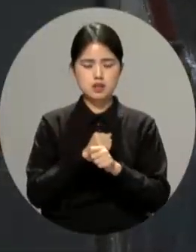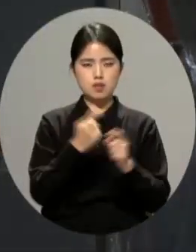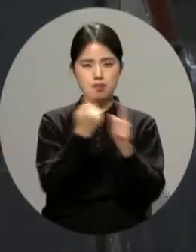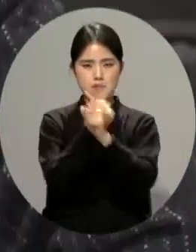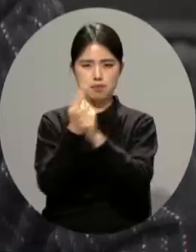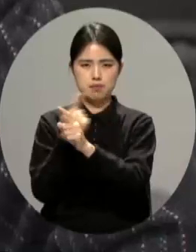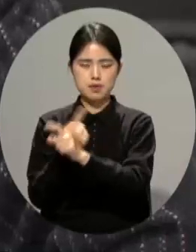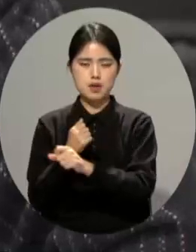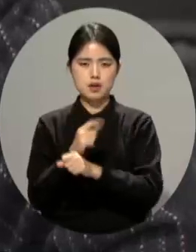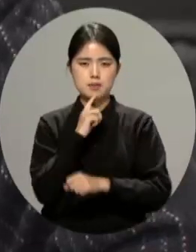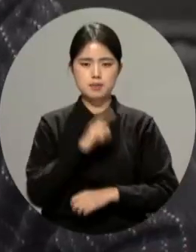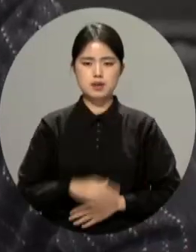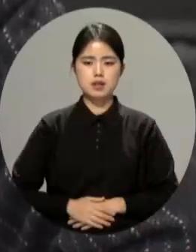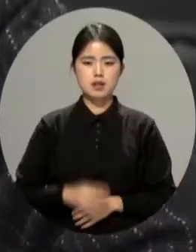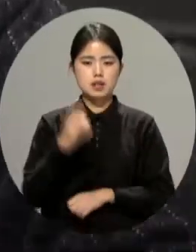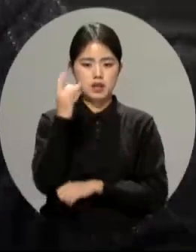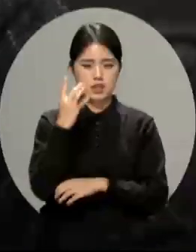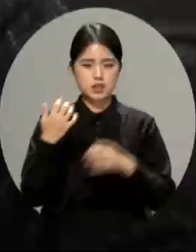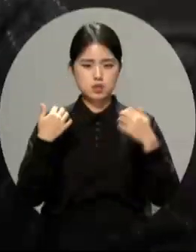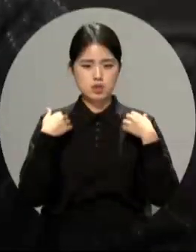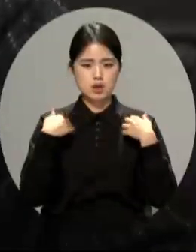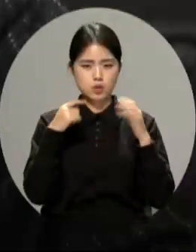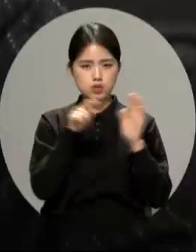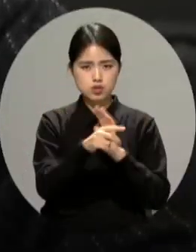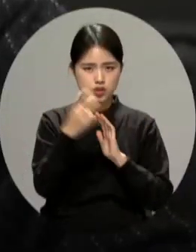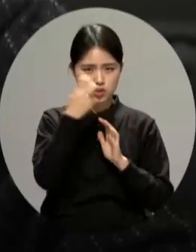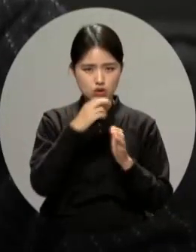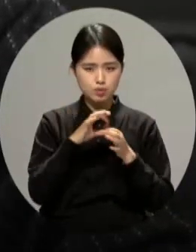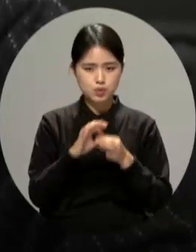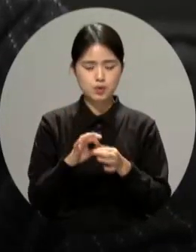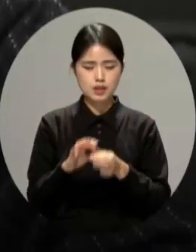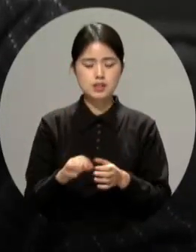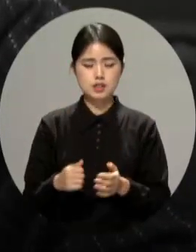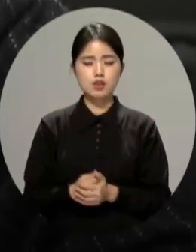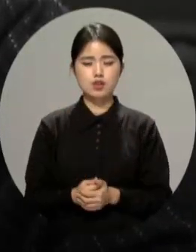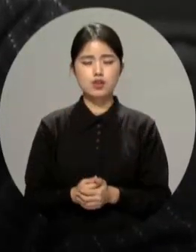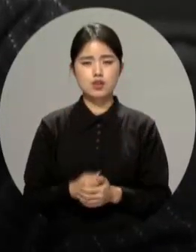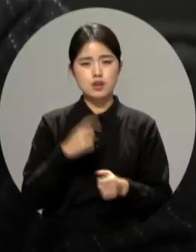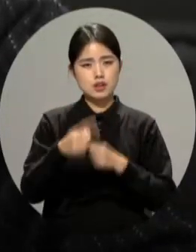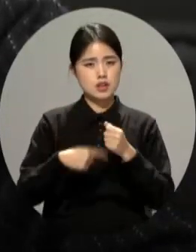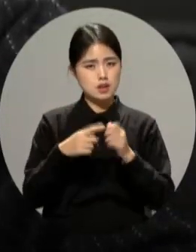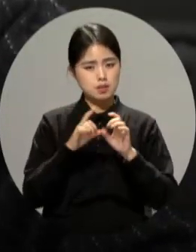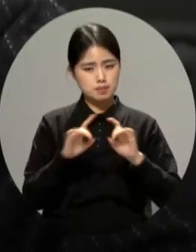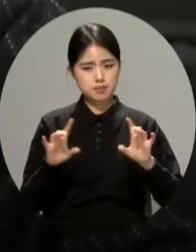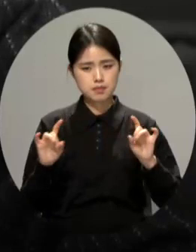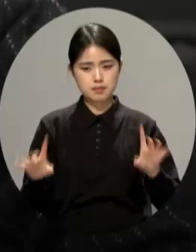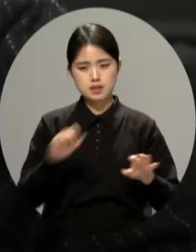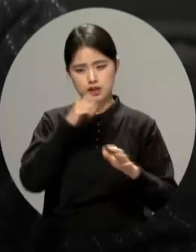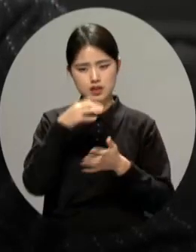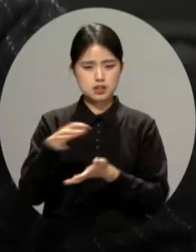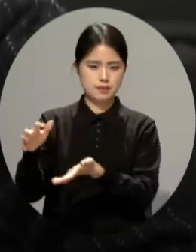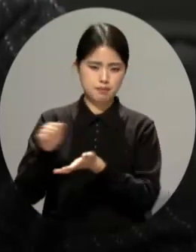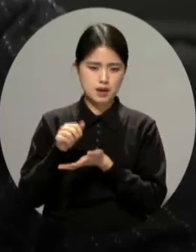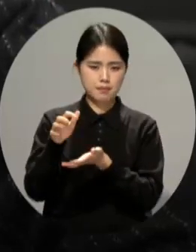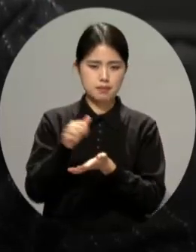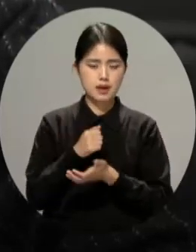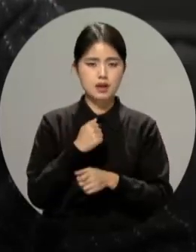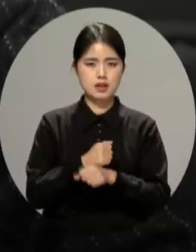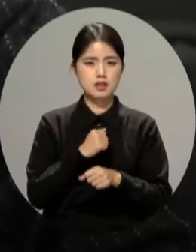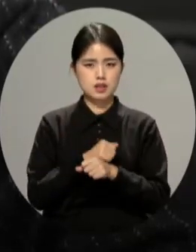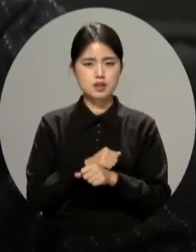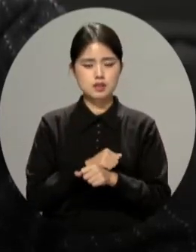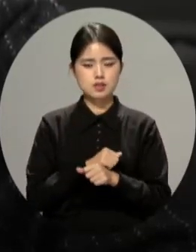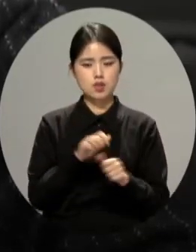입장입니다. 기존 학교는 저희들이 그 점검을 통해서 그 연차적으로 예산을 확보해서